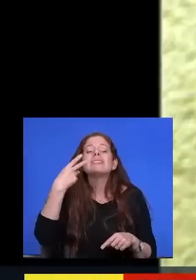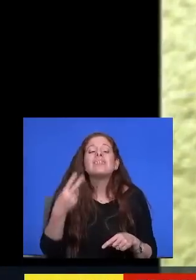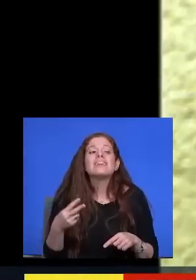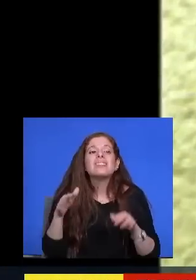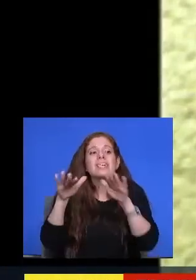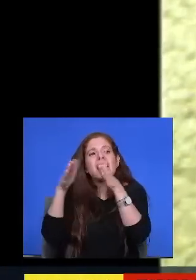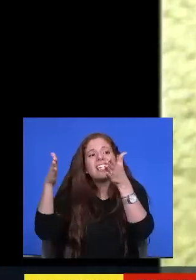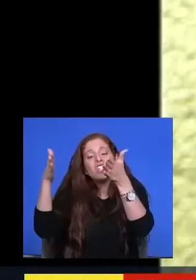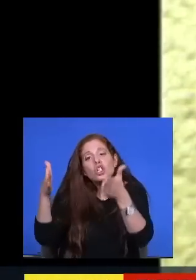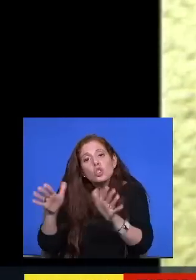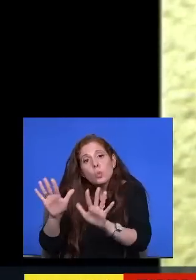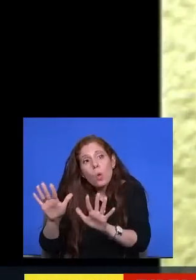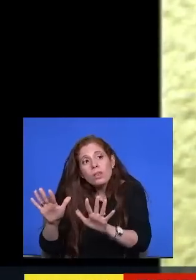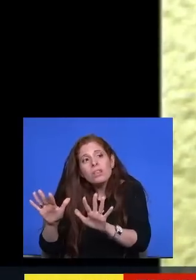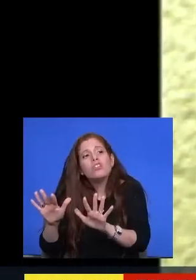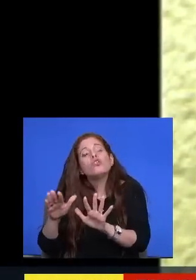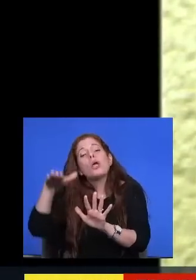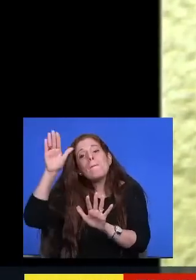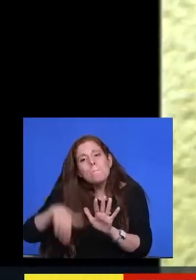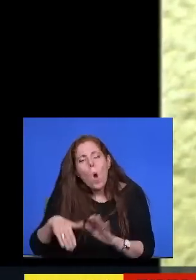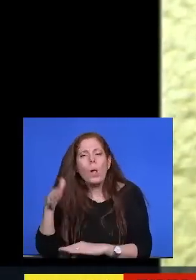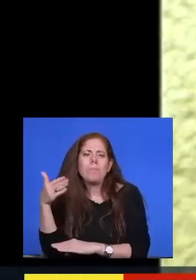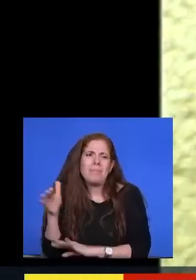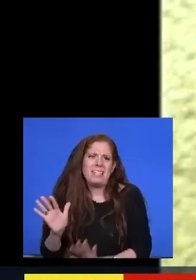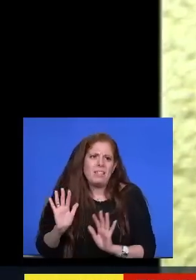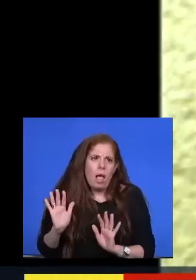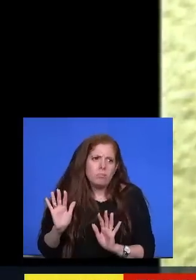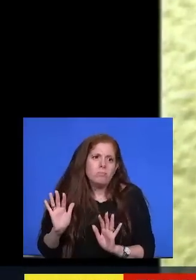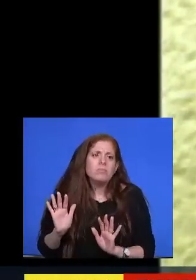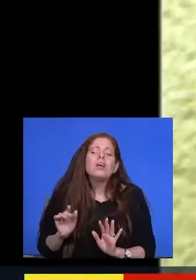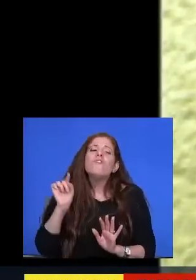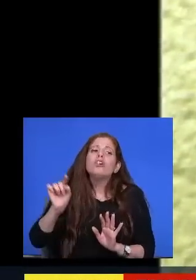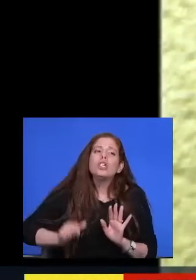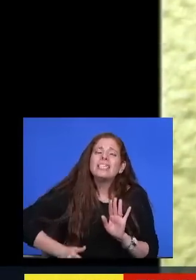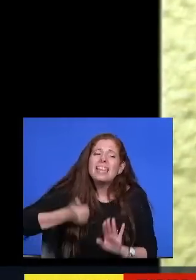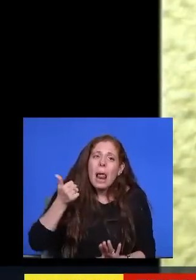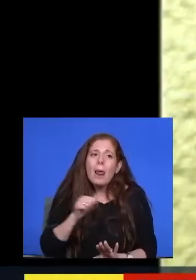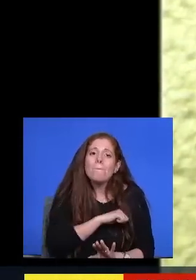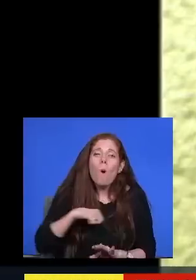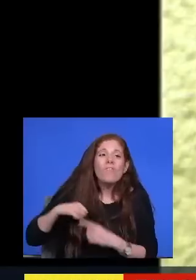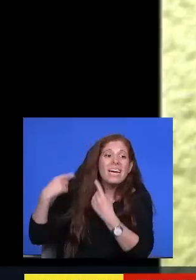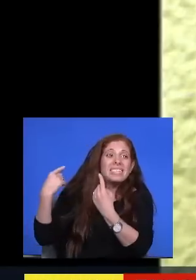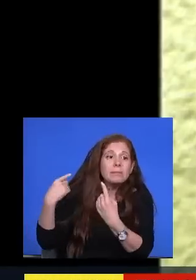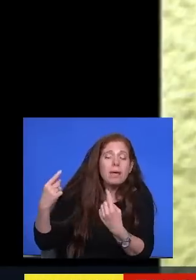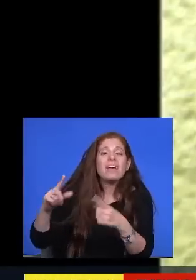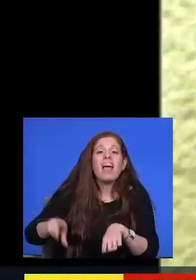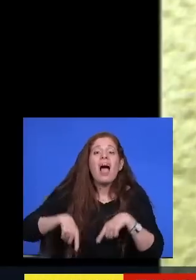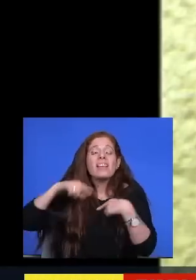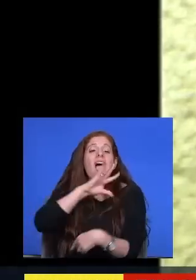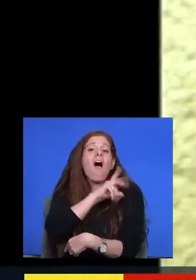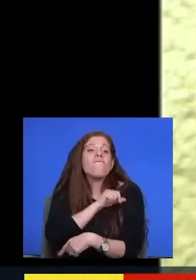שתהא זו ישות שהיא פחות במדינה ואשר תנהל באופן עצמאי את